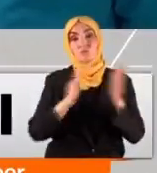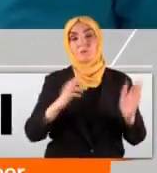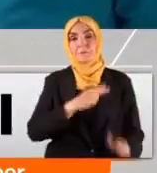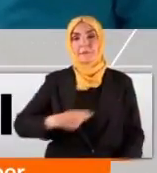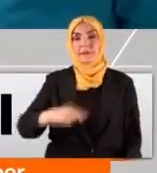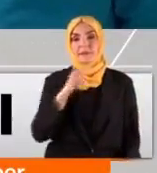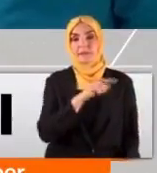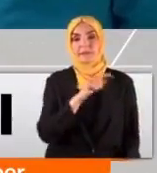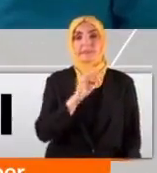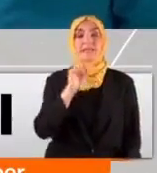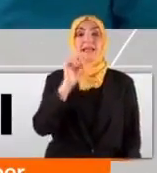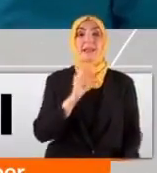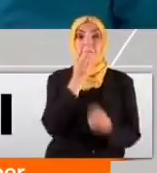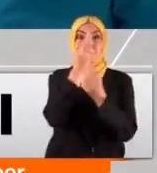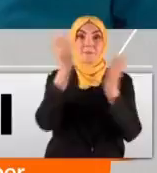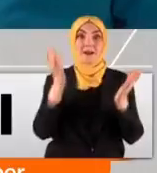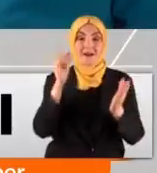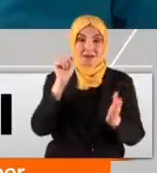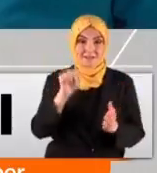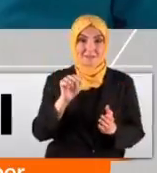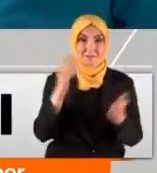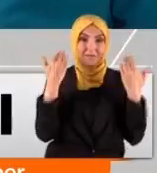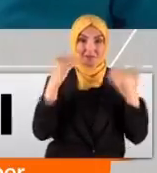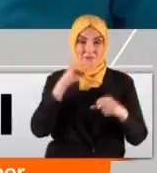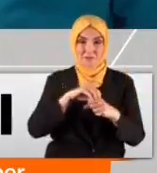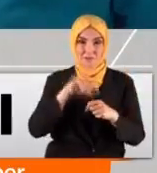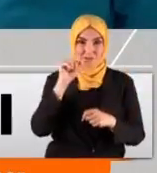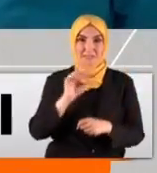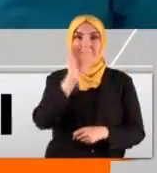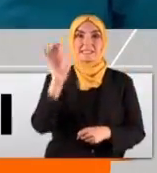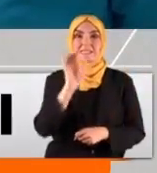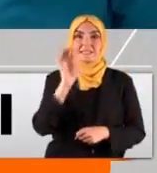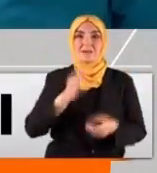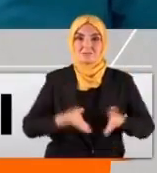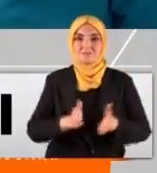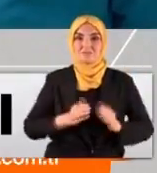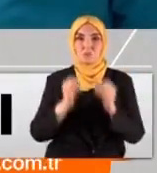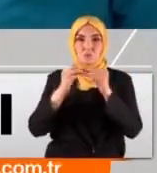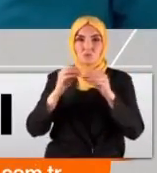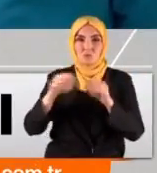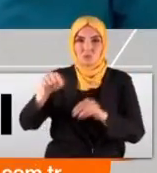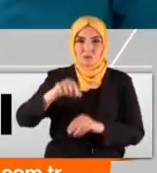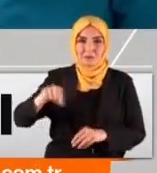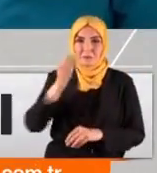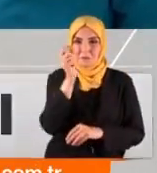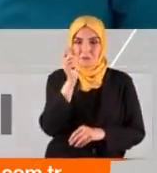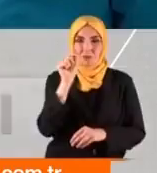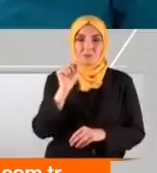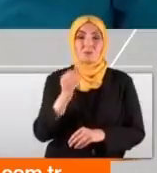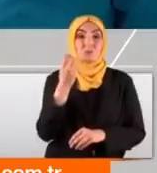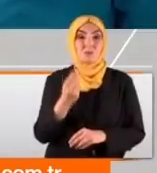sivrisineklerin larvalarıyla doğru dürüst mücadele etmediler. Sivrisinek larvalarıyla yeterli